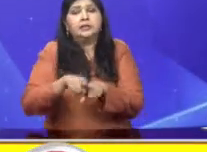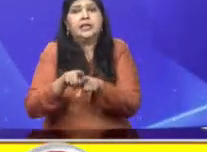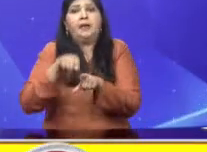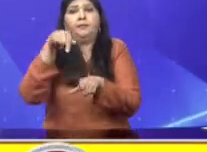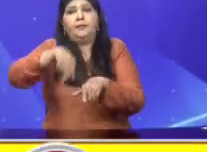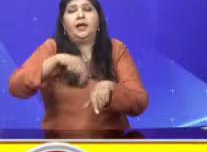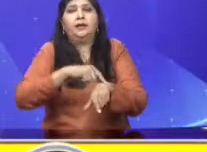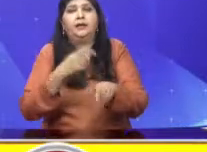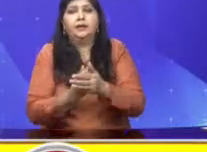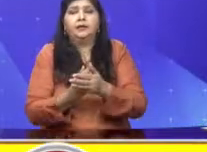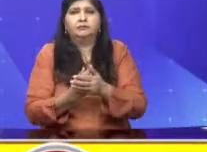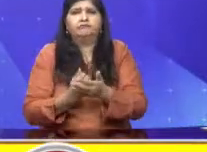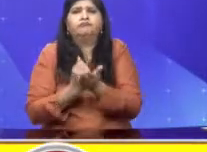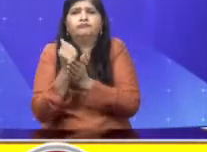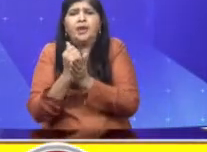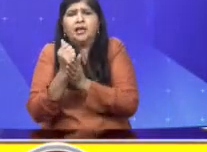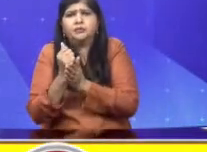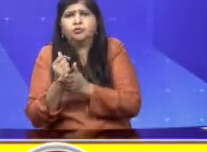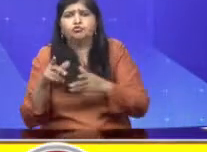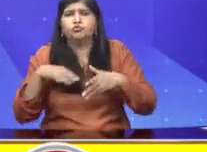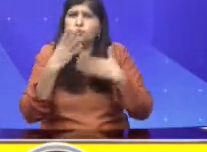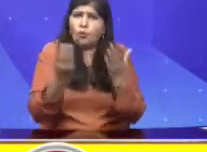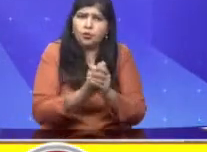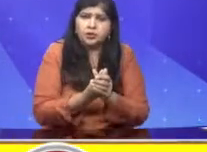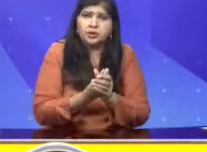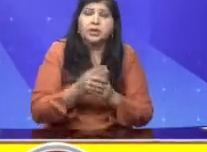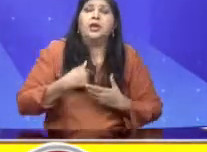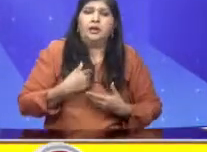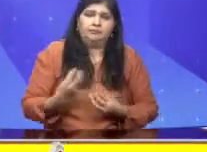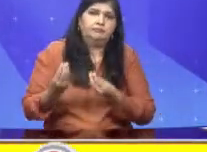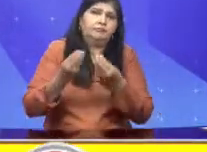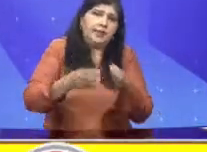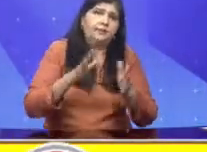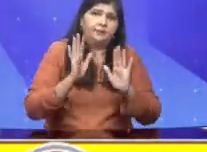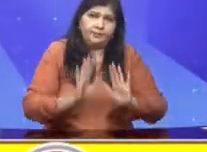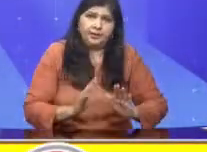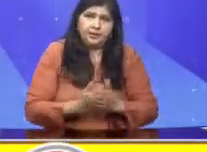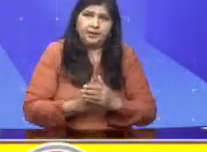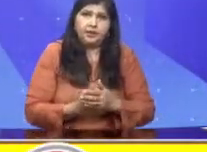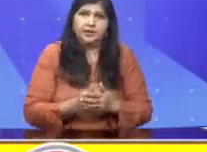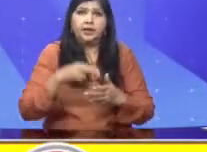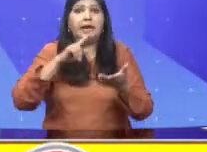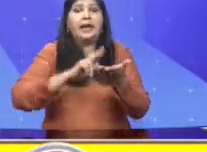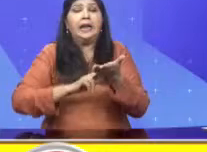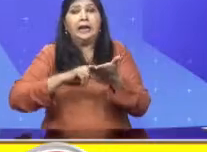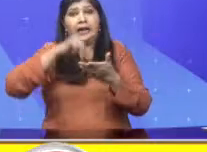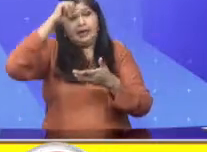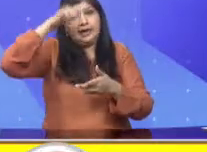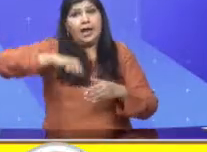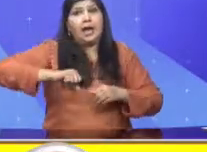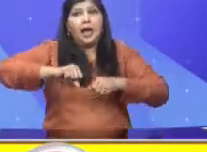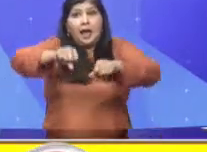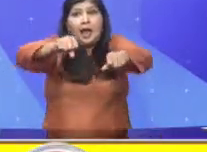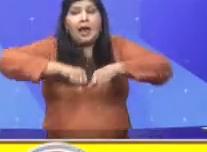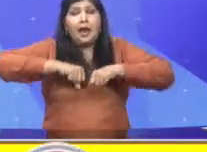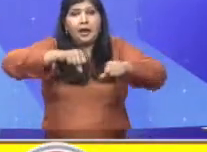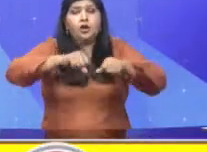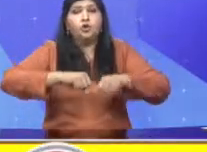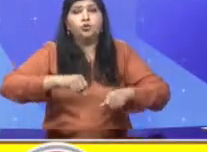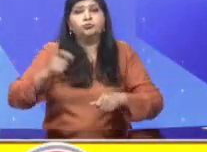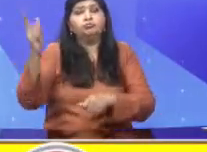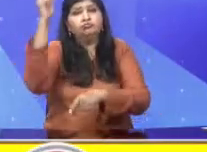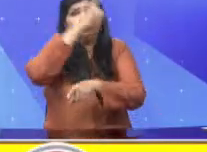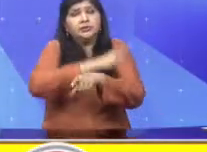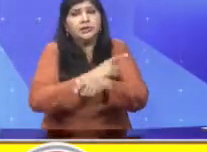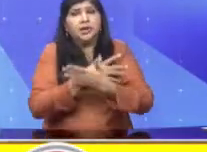है जब हम प्रयास पूर्वक भी ये काम कर सकते हैं। नेशनल हेंडूम डे के साथ बहुत